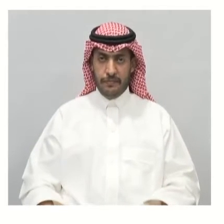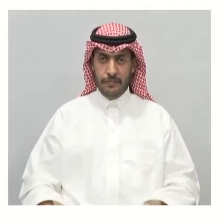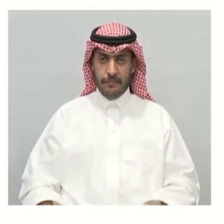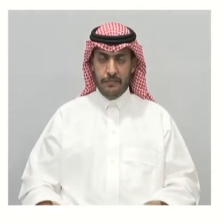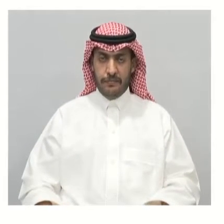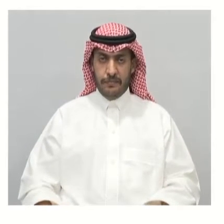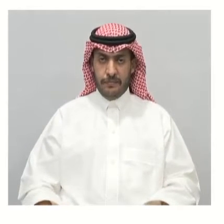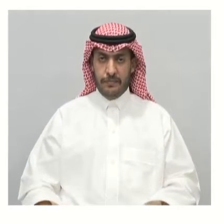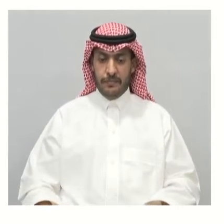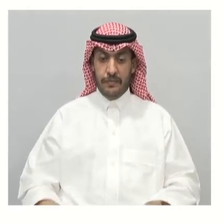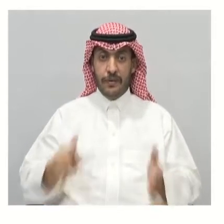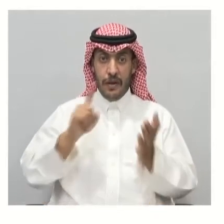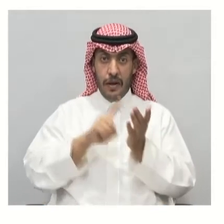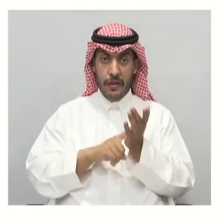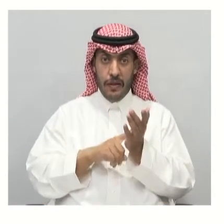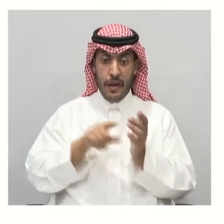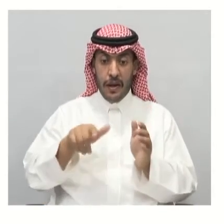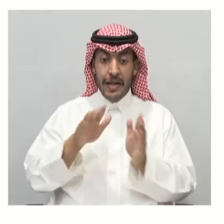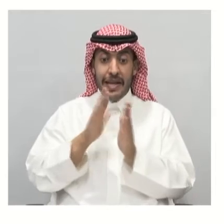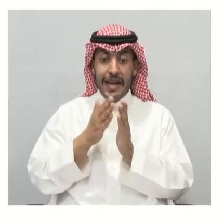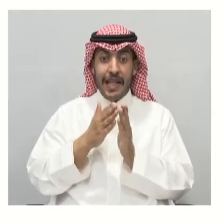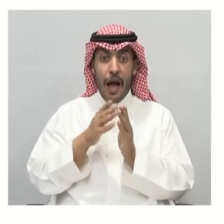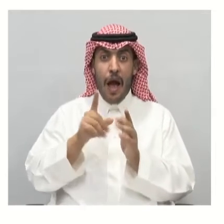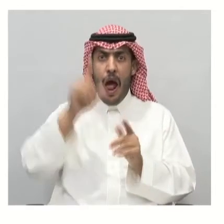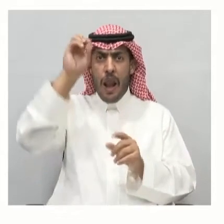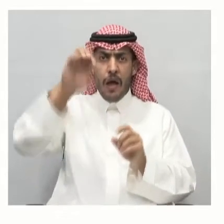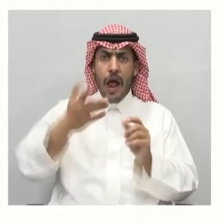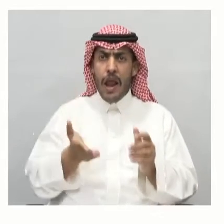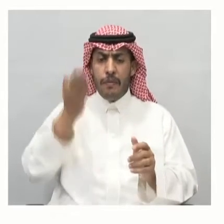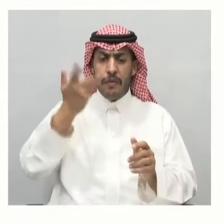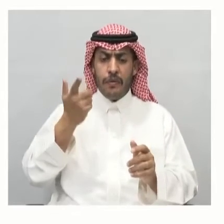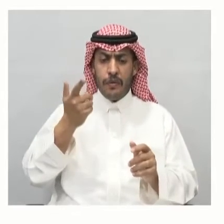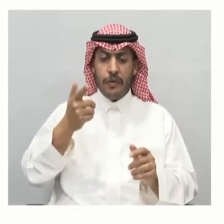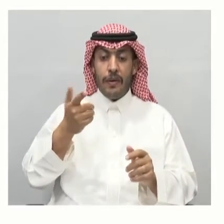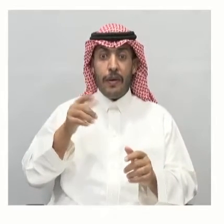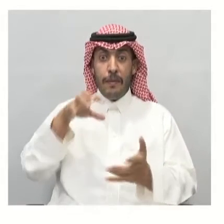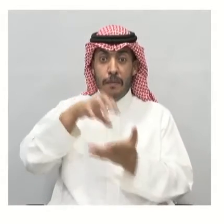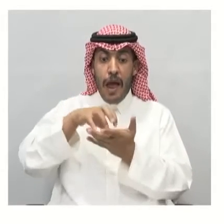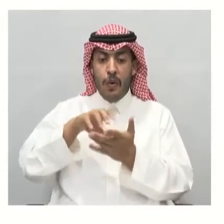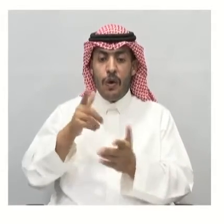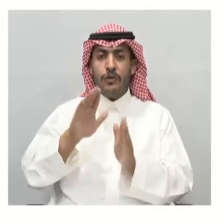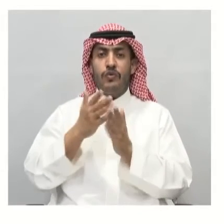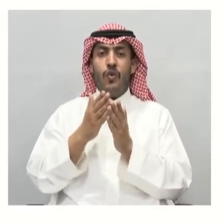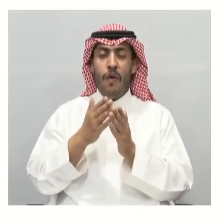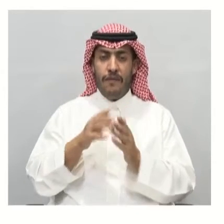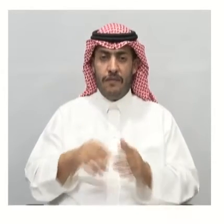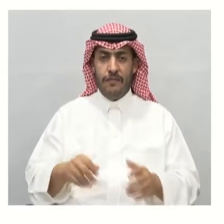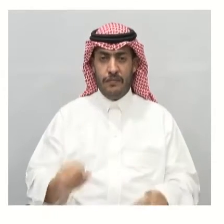الكريم اذا الكتاب الذي انزله الله على نبينا ابراهيم عليه السلام